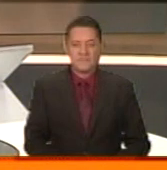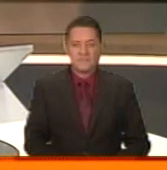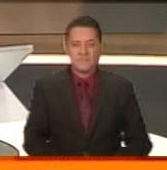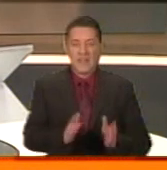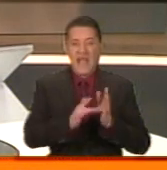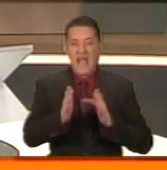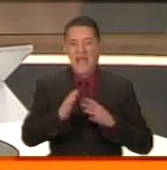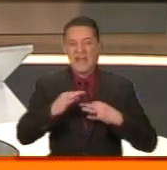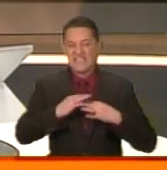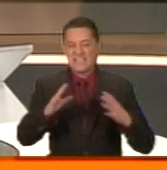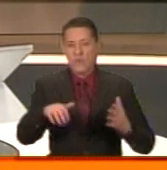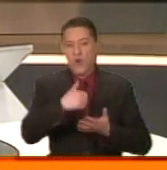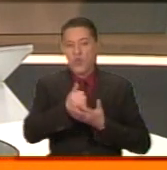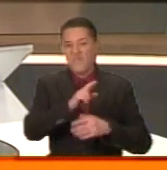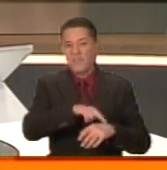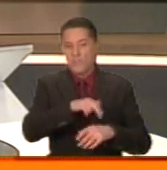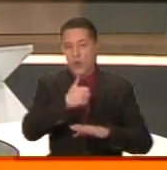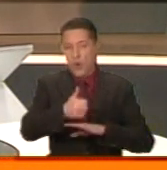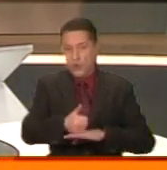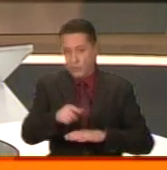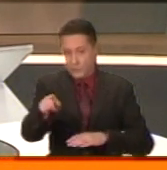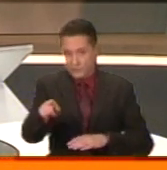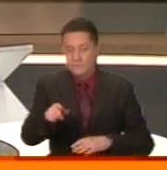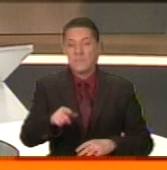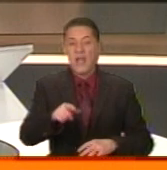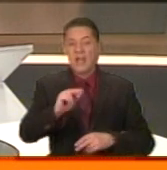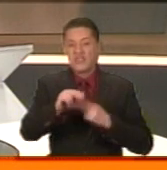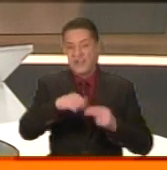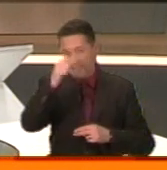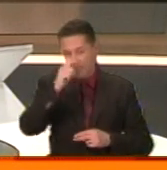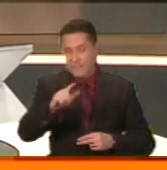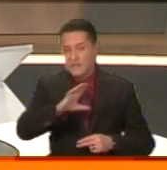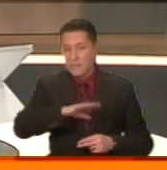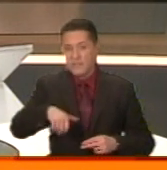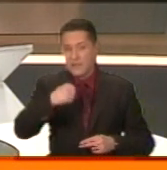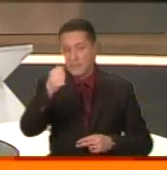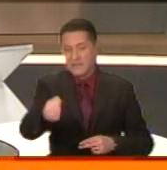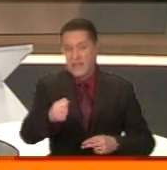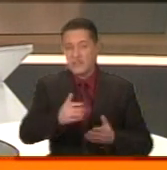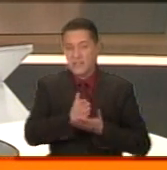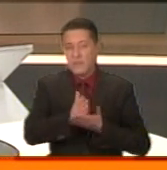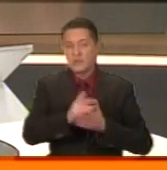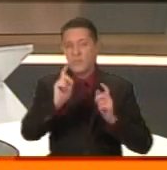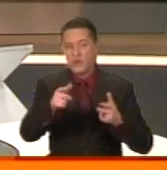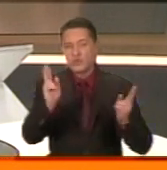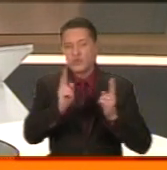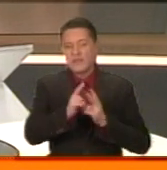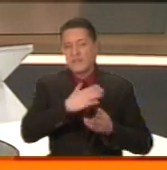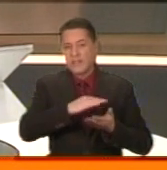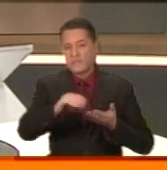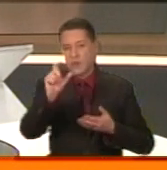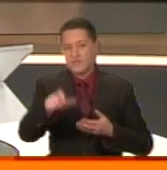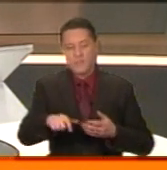Різдво з головним копом. Катя Деканоїдзе тільки через 2 місяці після призначення на посаду погодилася зустрітися з вікнами